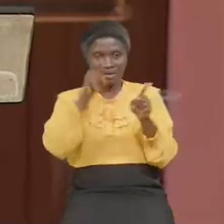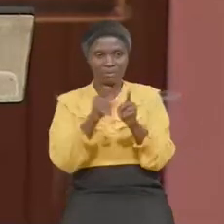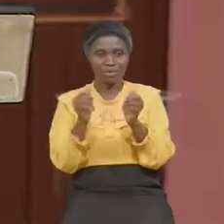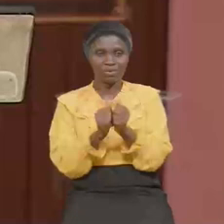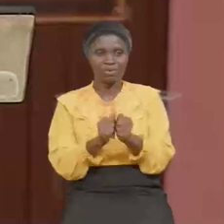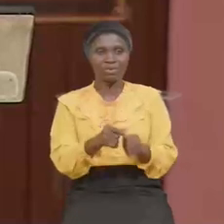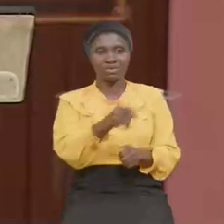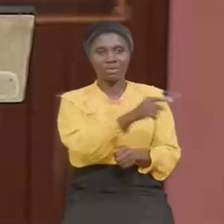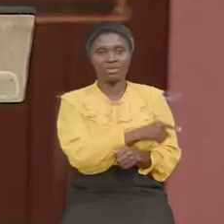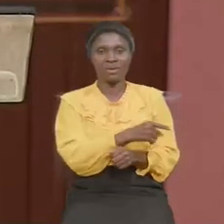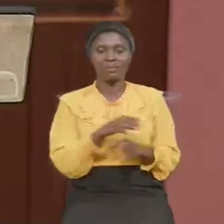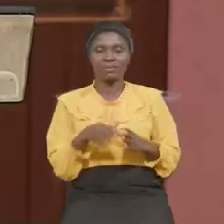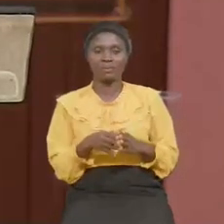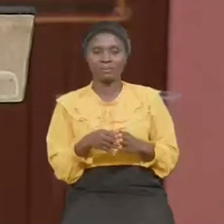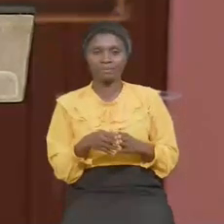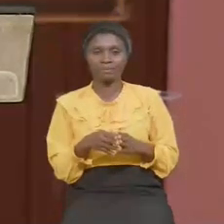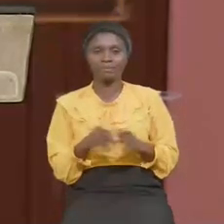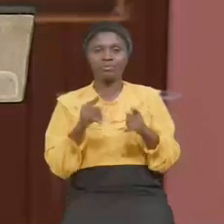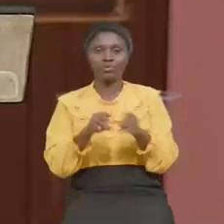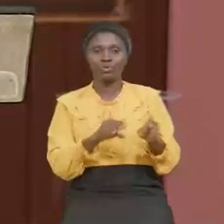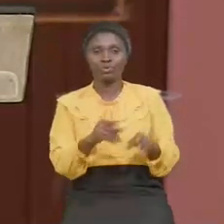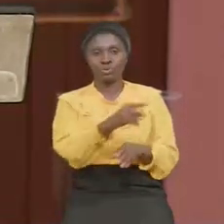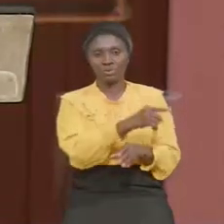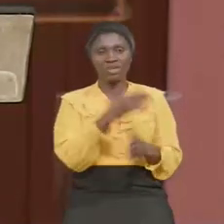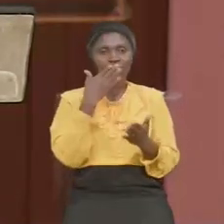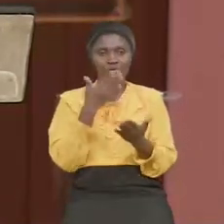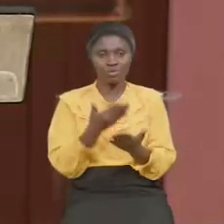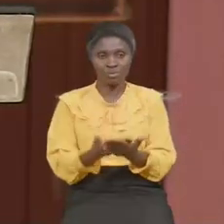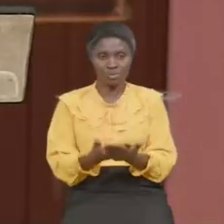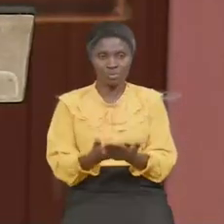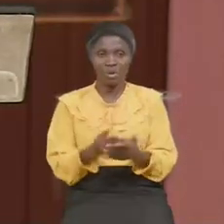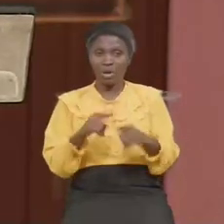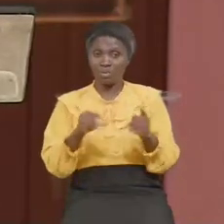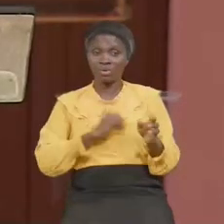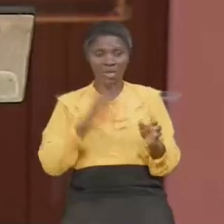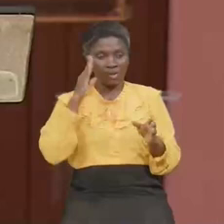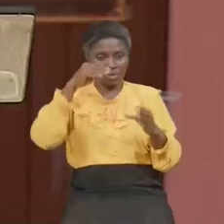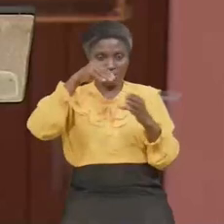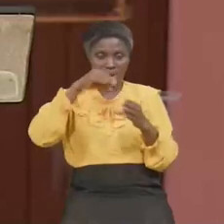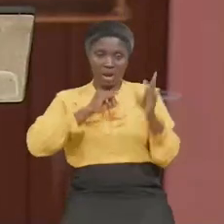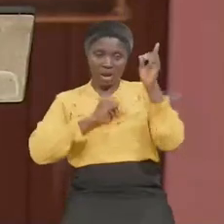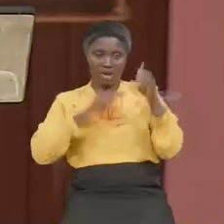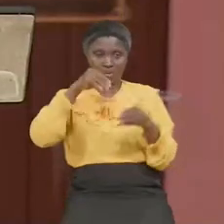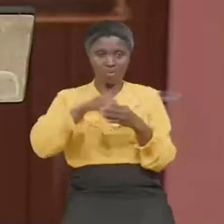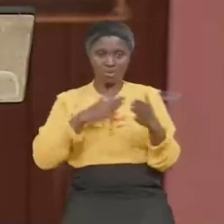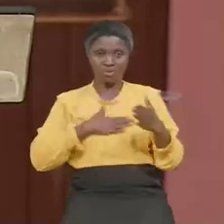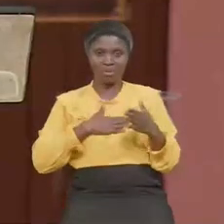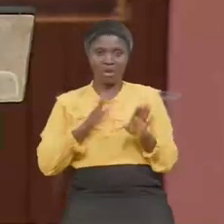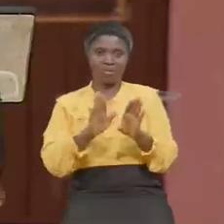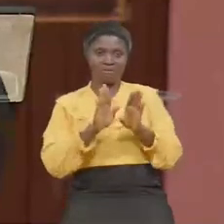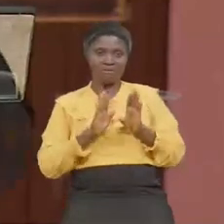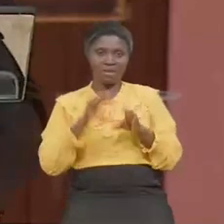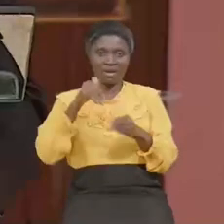Je leur ferai du bien. Et je mettrai ma crainte dans leur cœur. Voyez ceci. Afin qu'ils